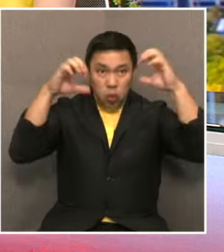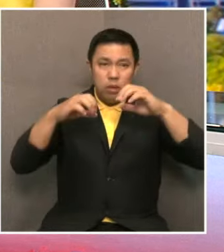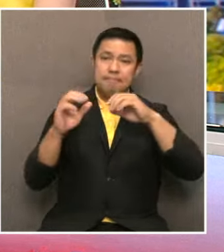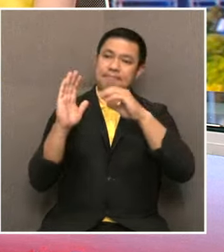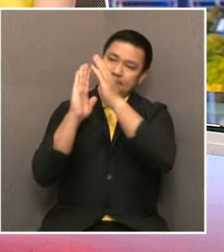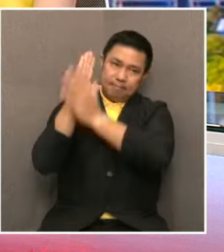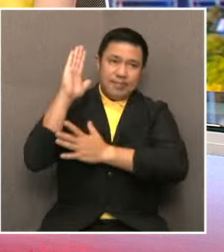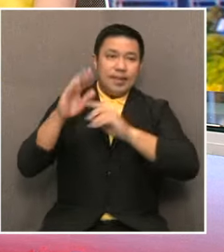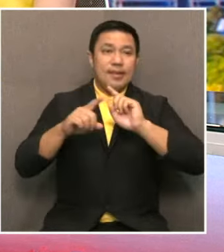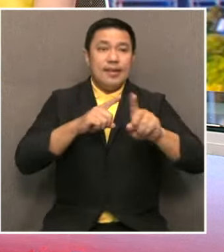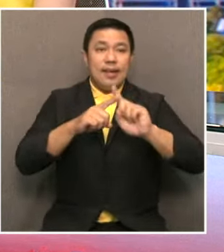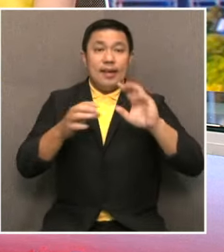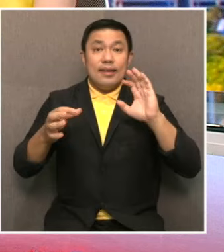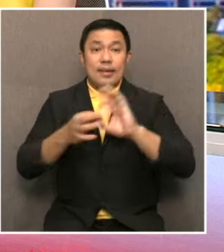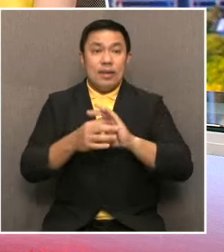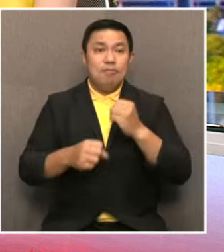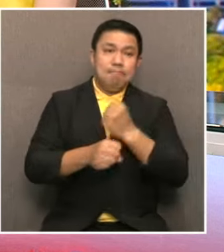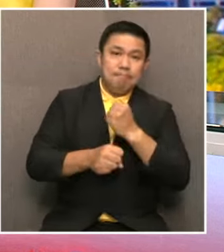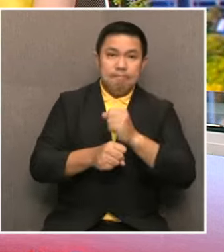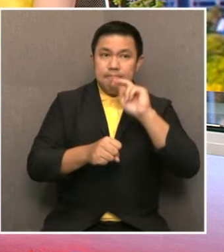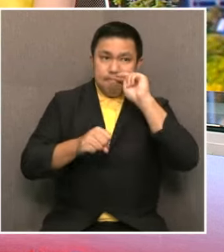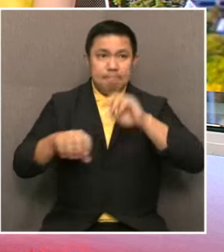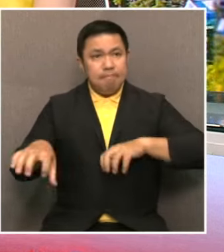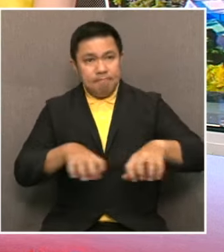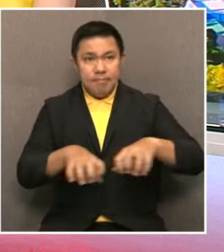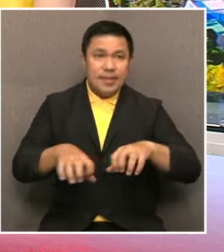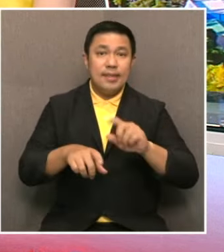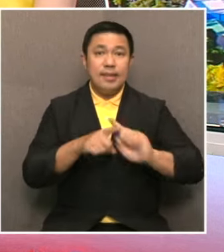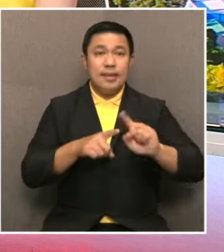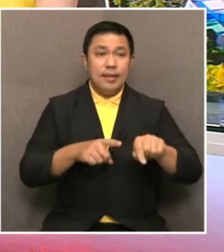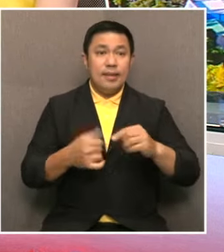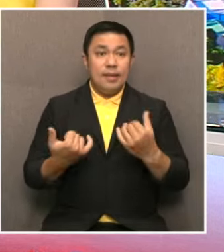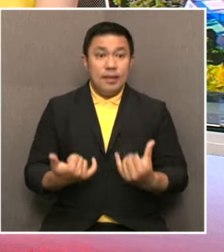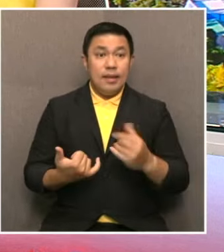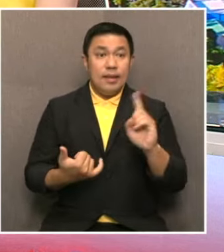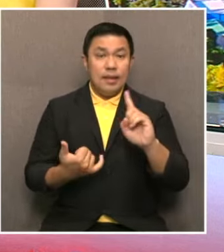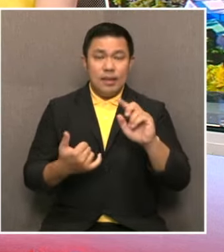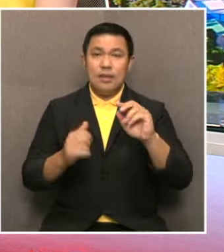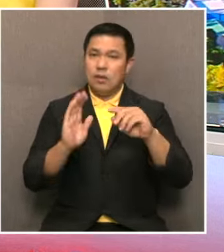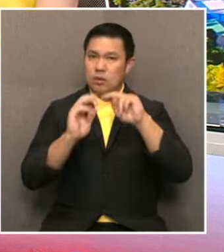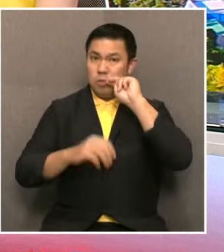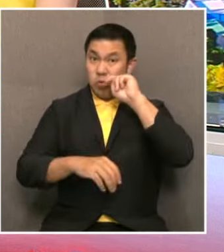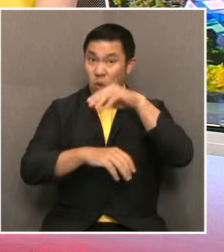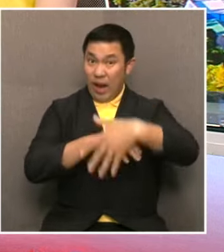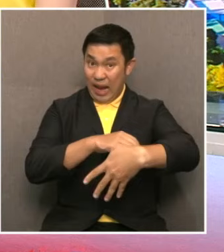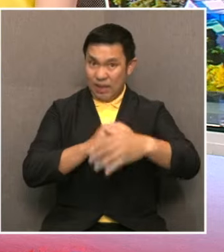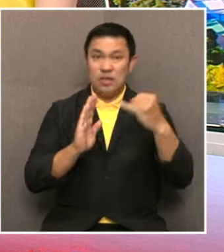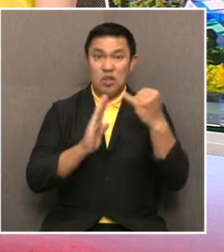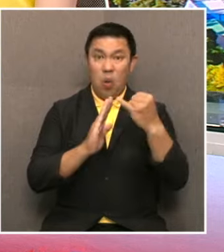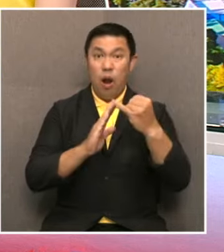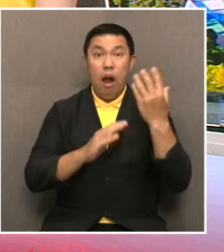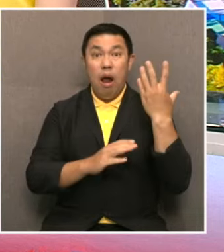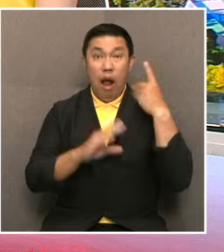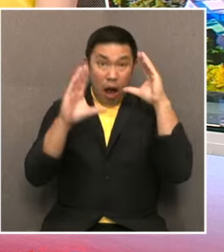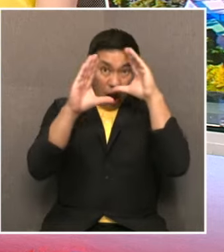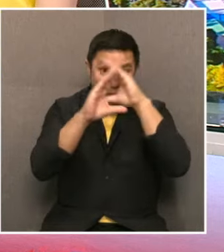พื้นที่มันก็จะสอดคล้องกับการบริหารจัดการน้ำด้วยนั่นเองนะครับอย่างในพื้นที่จังหวัดนครนายกเนี่ยเมื่อค่ำคืนที่ผ่านมาประมาณ 2:00